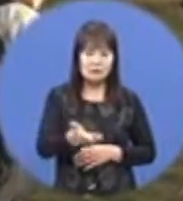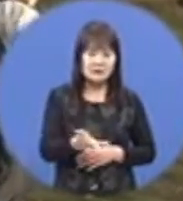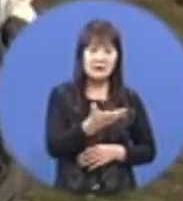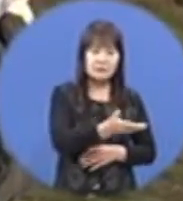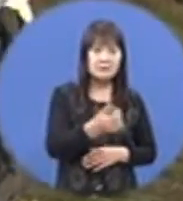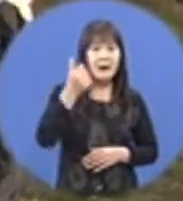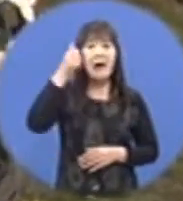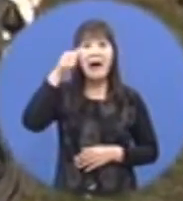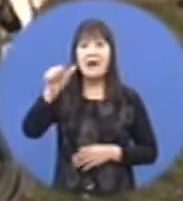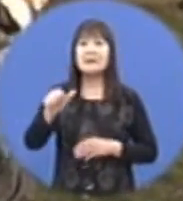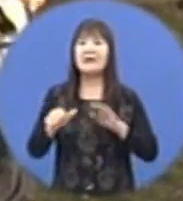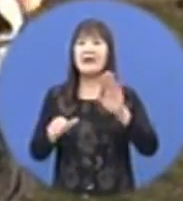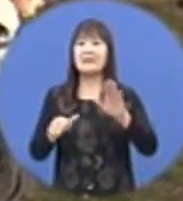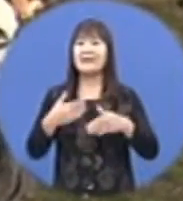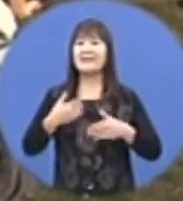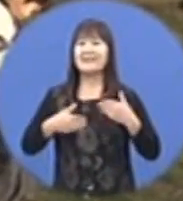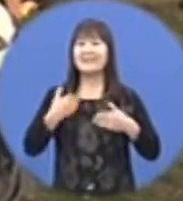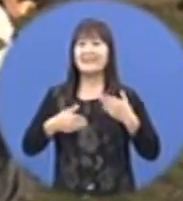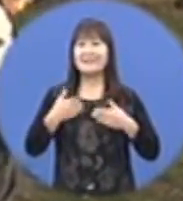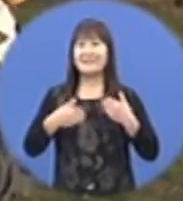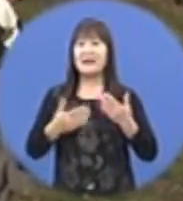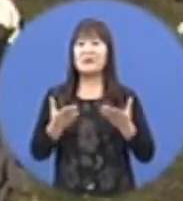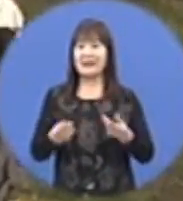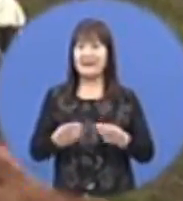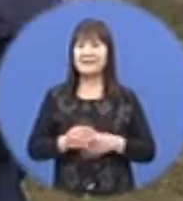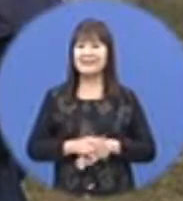アがあって、すごく楽しかったです。